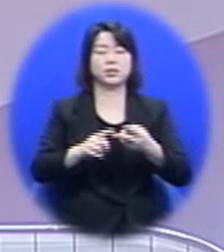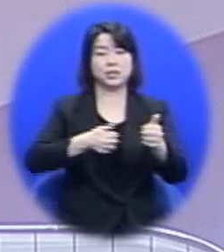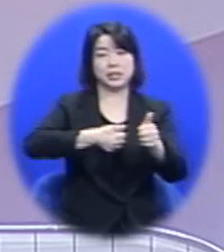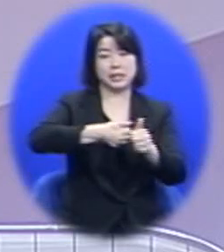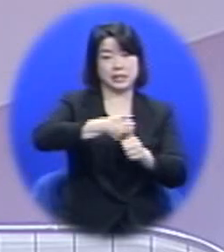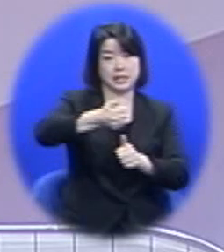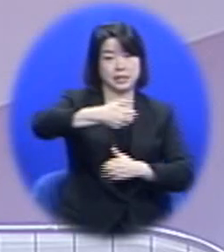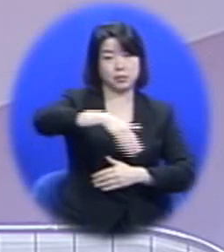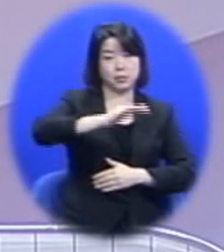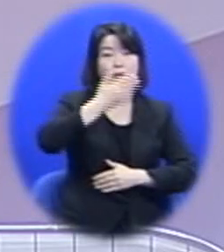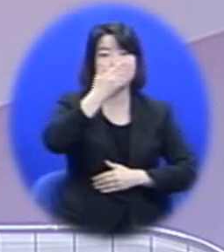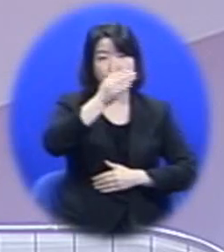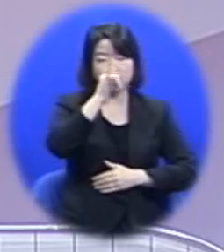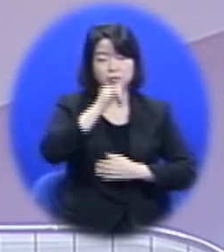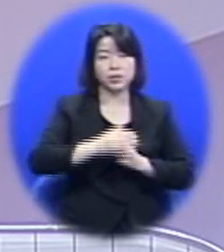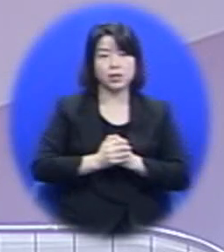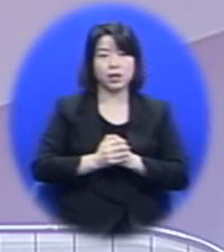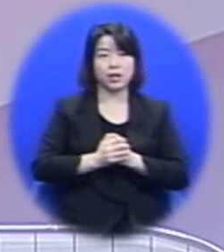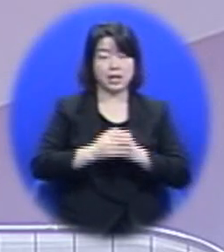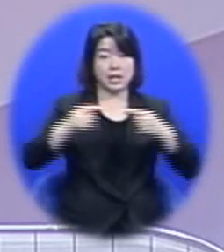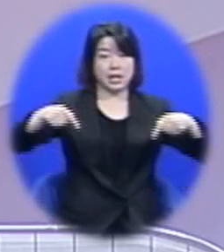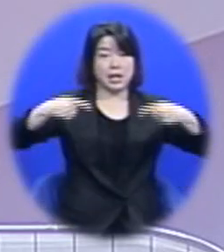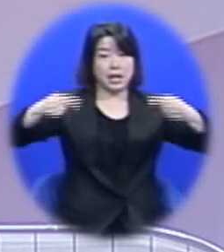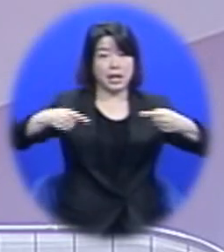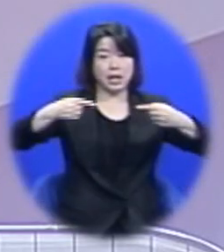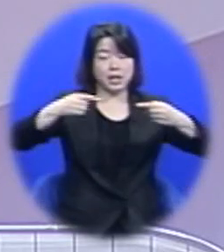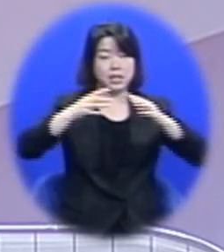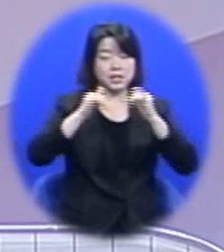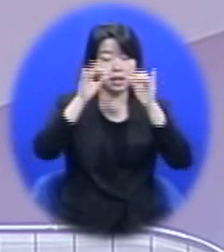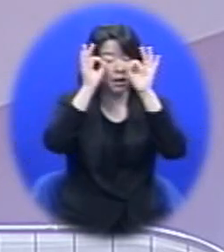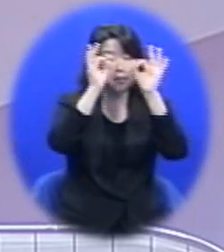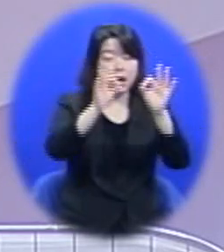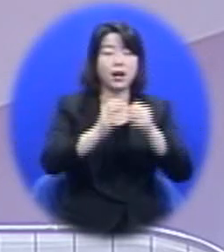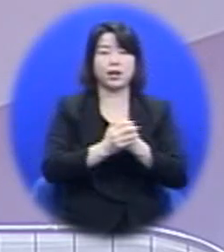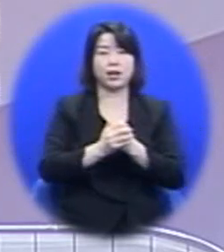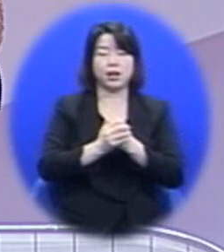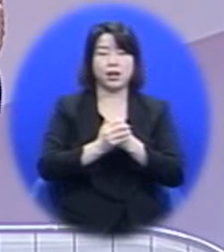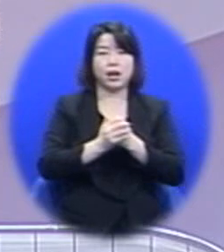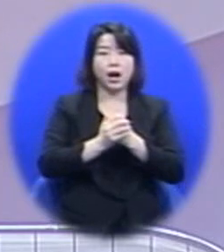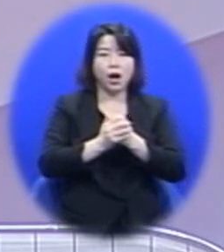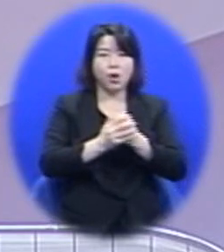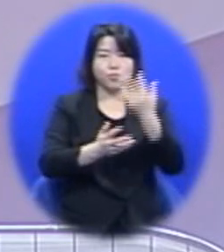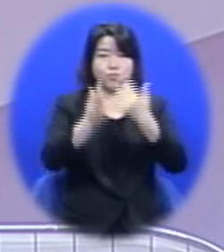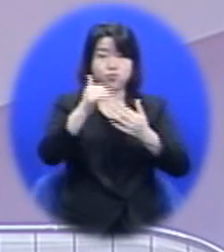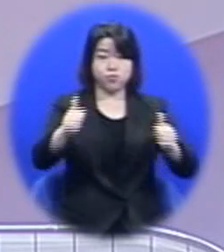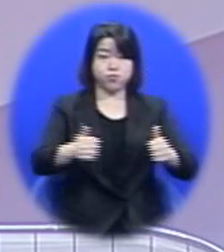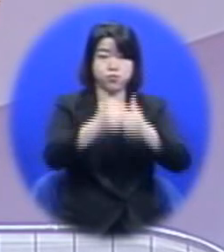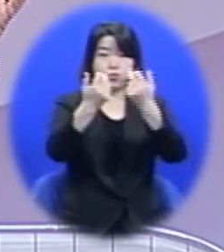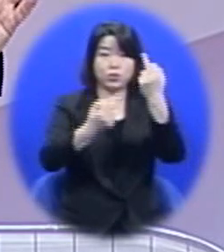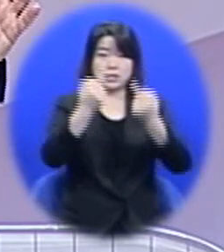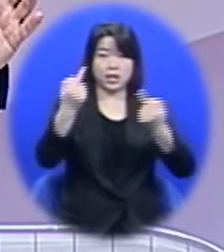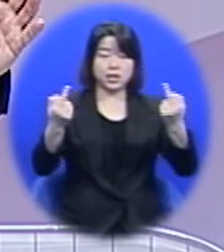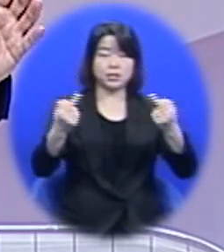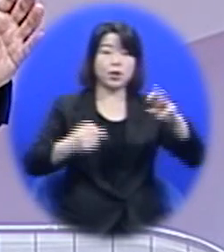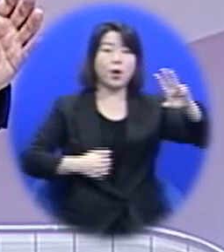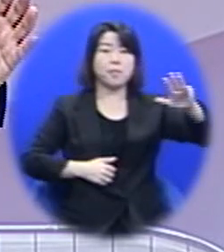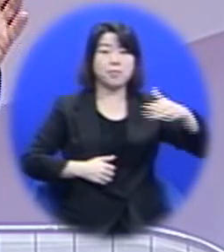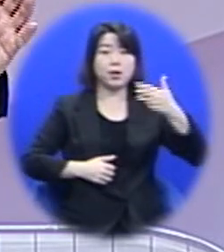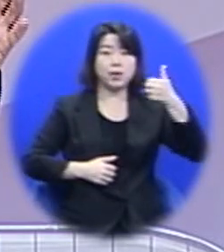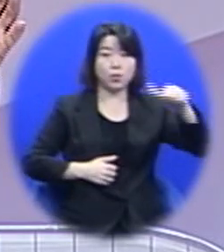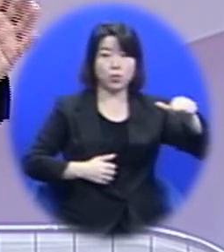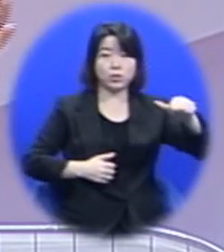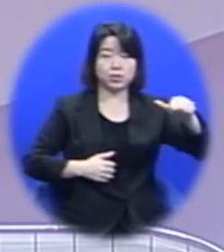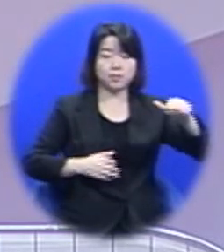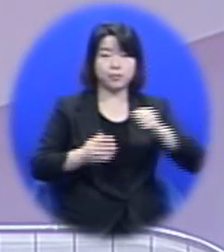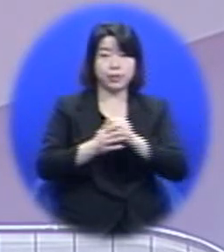수 있습니다. 엘리야를 보세요. 엘리야는 갈멜산에서 850명